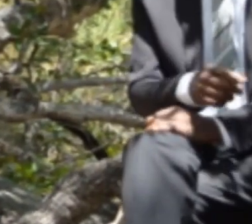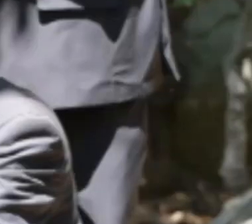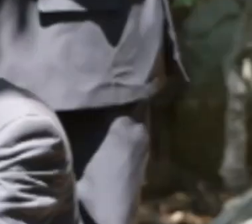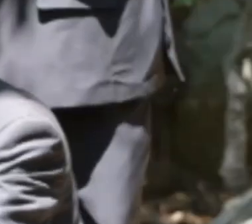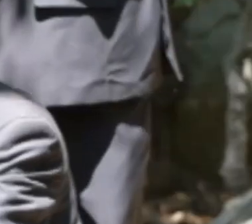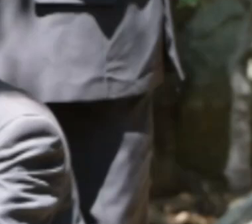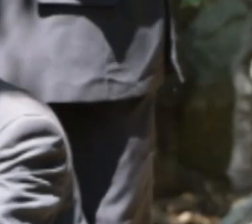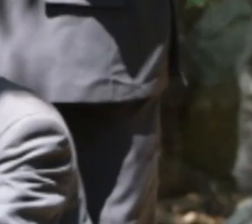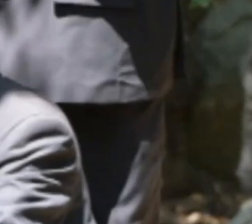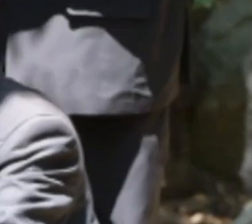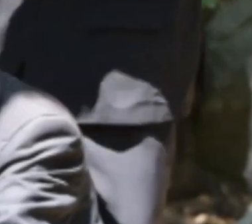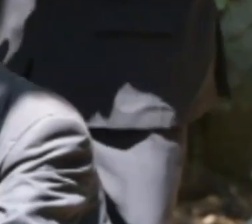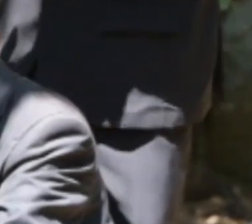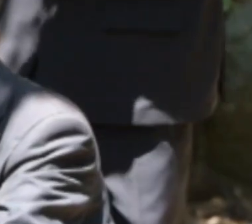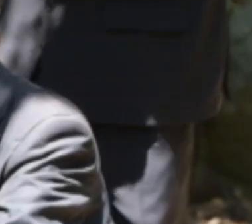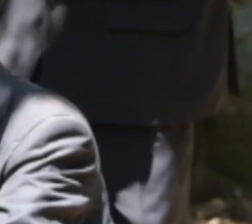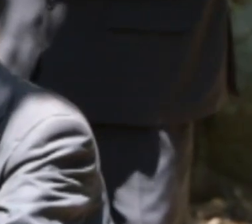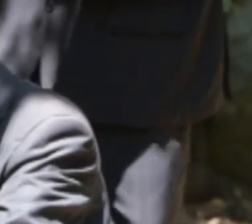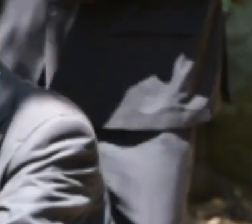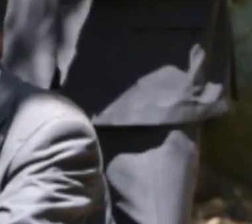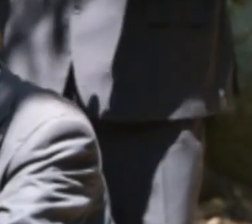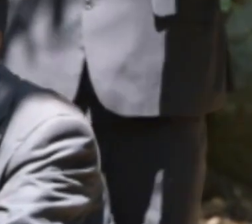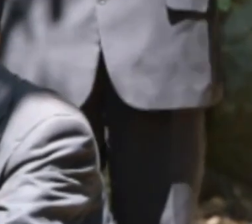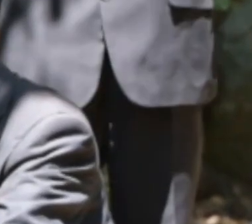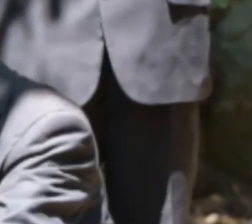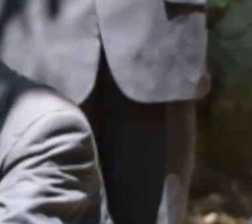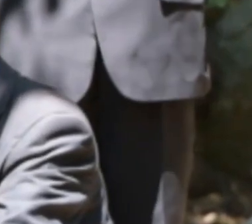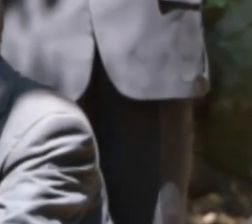anotibatsira, NDIANI